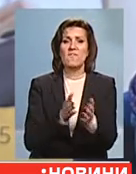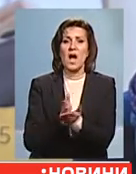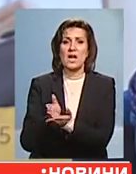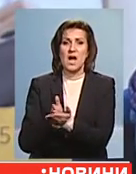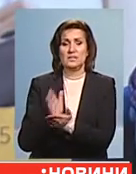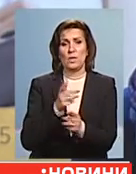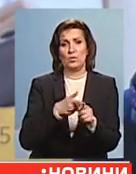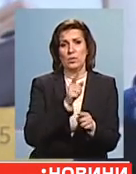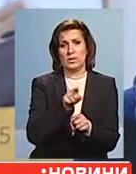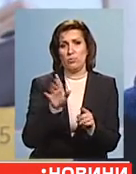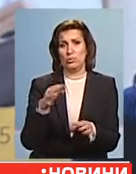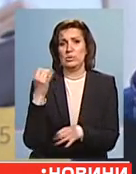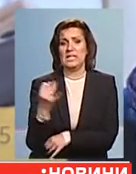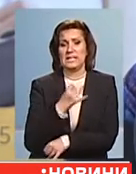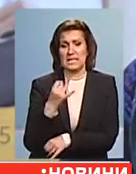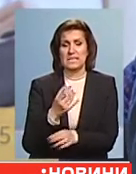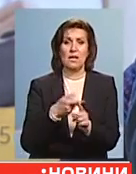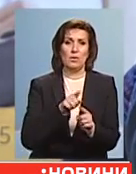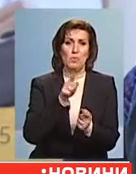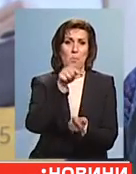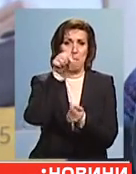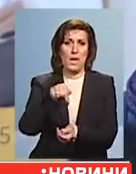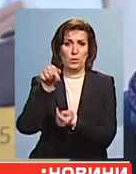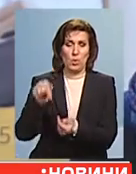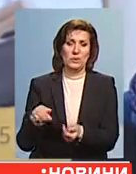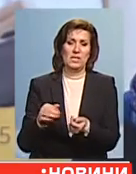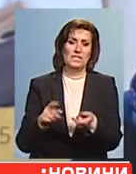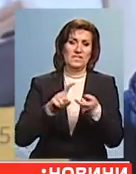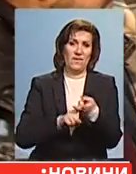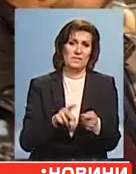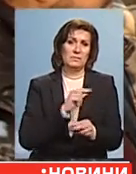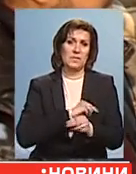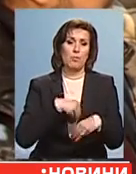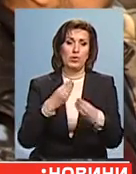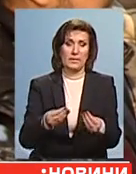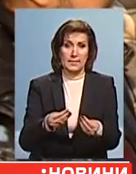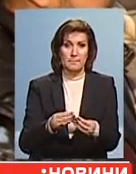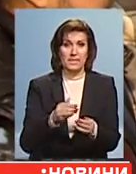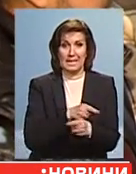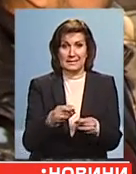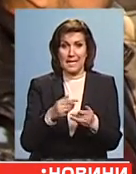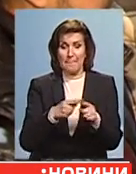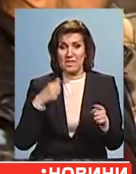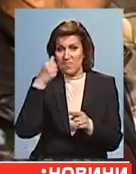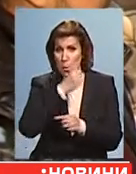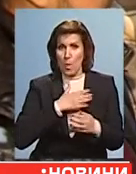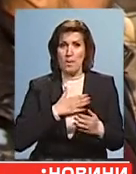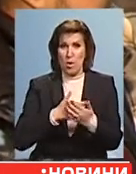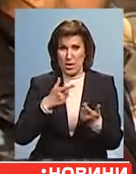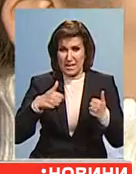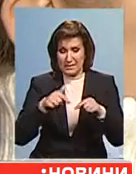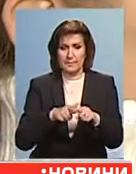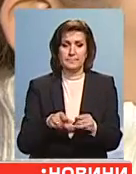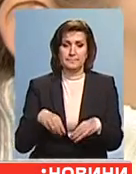ему интересны и на которые он подходит. І зв'язуємося з роботодателями. За останні півроку громадська організація допомогла